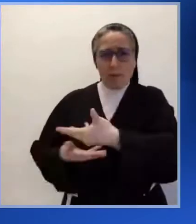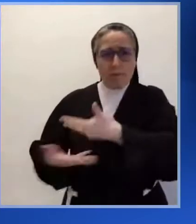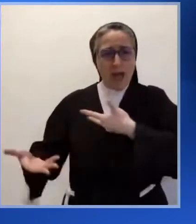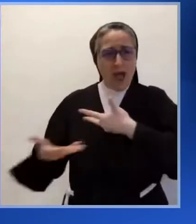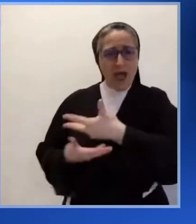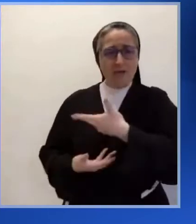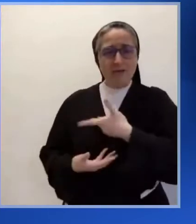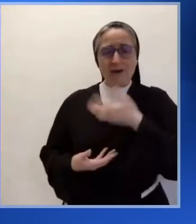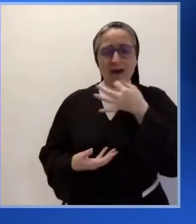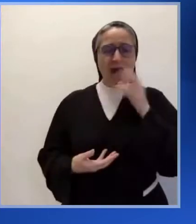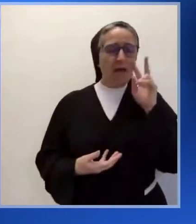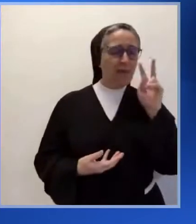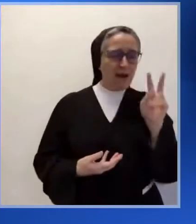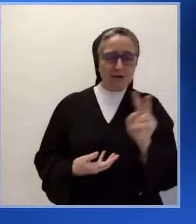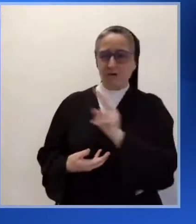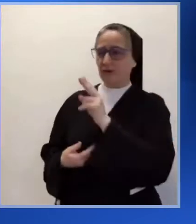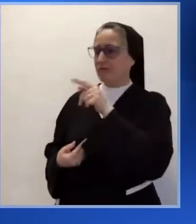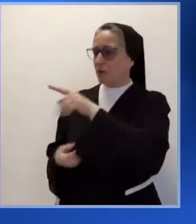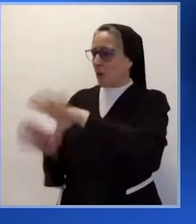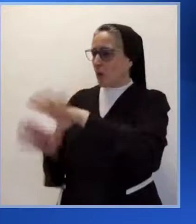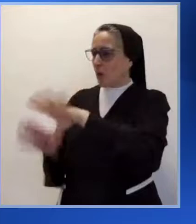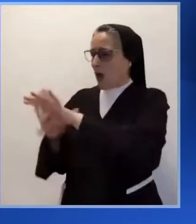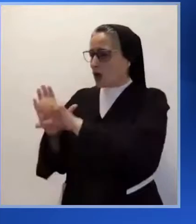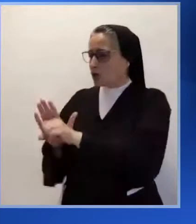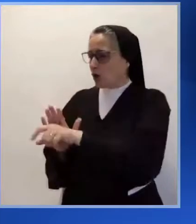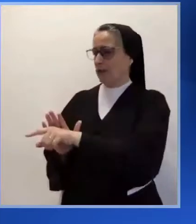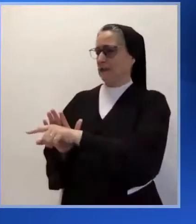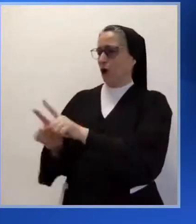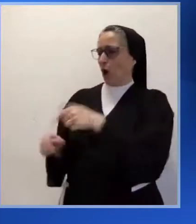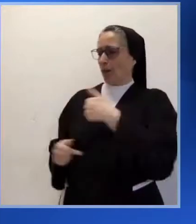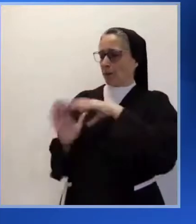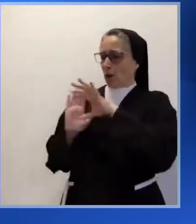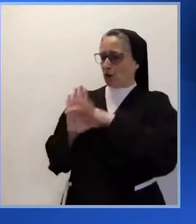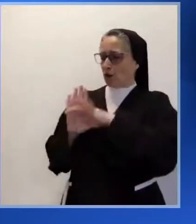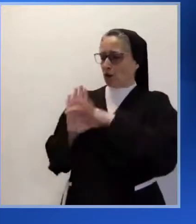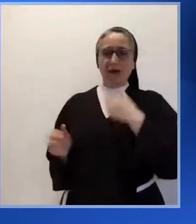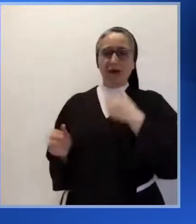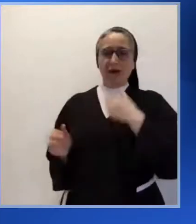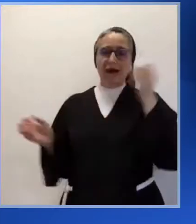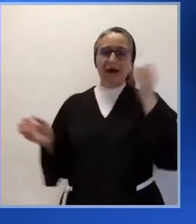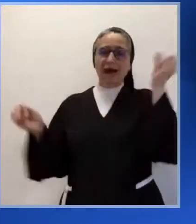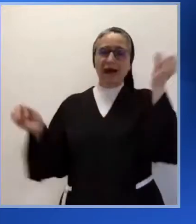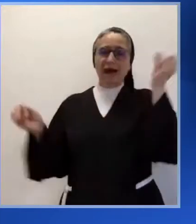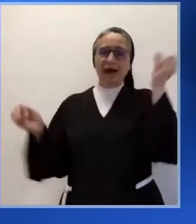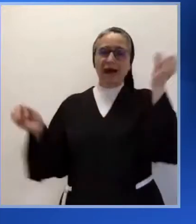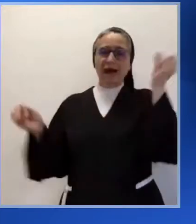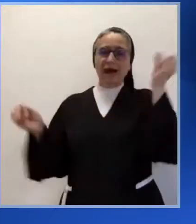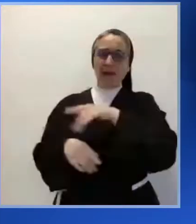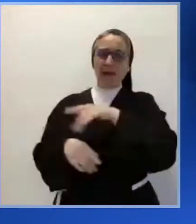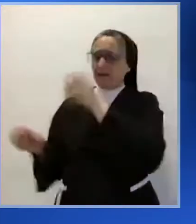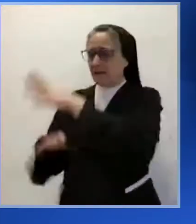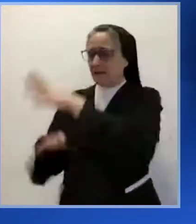fare nostre le loro storie e di non dimenticare i loro drammi.